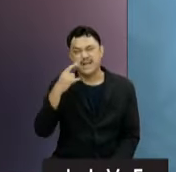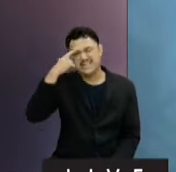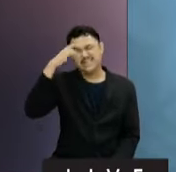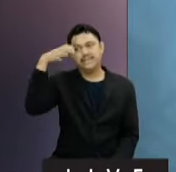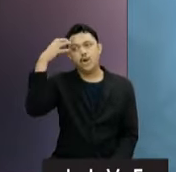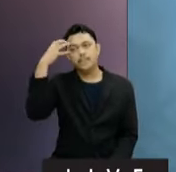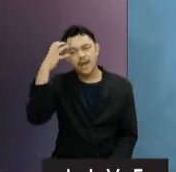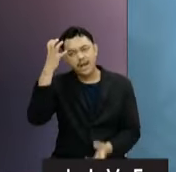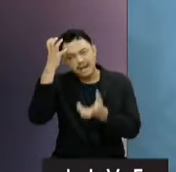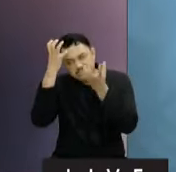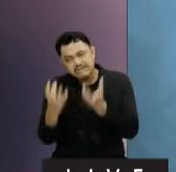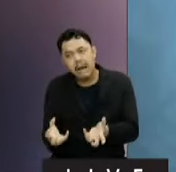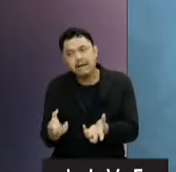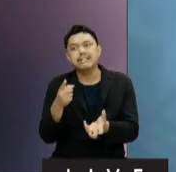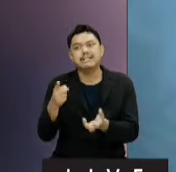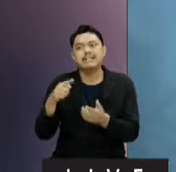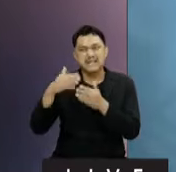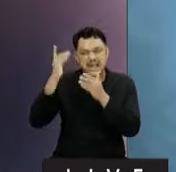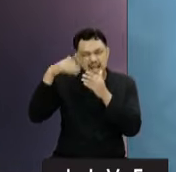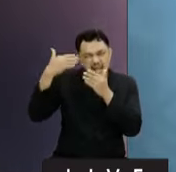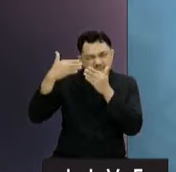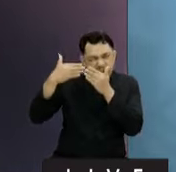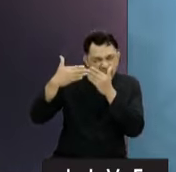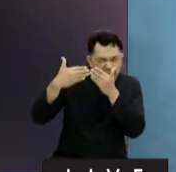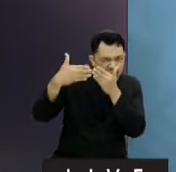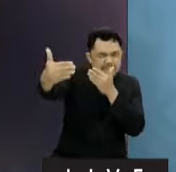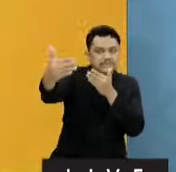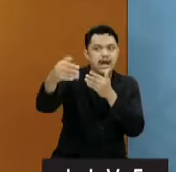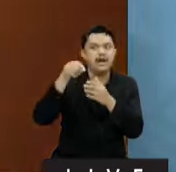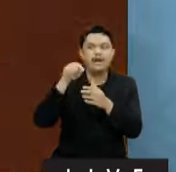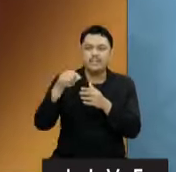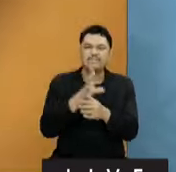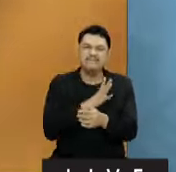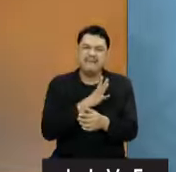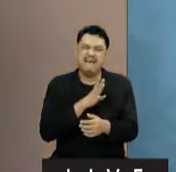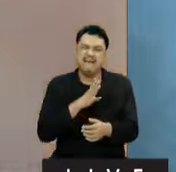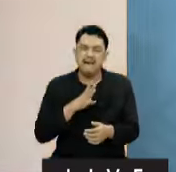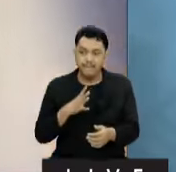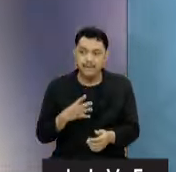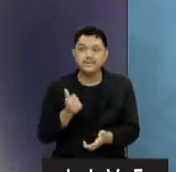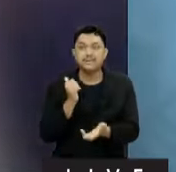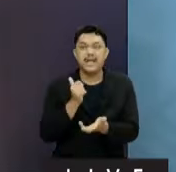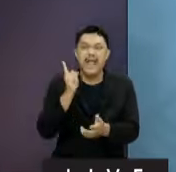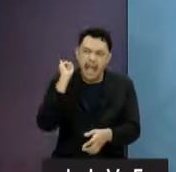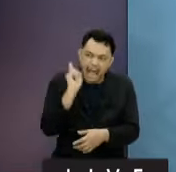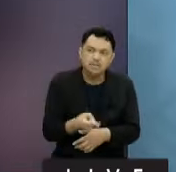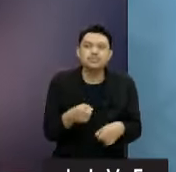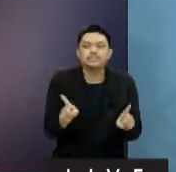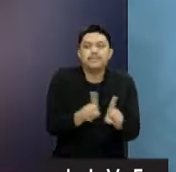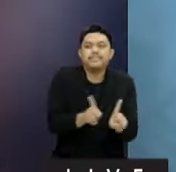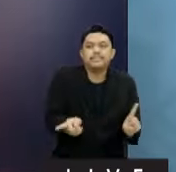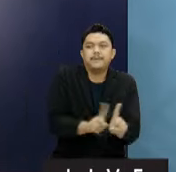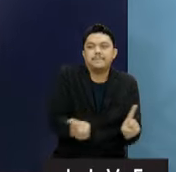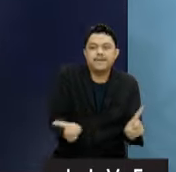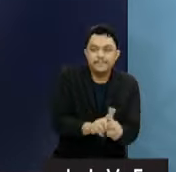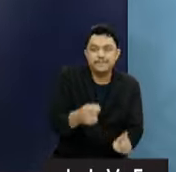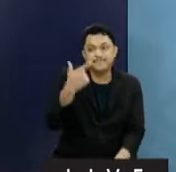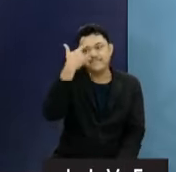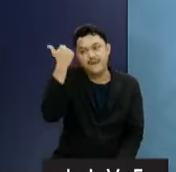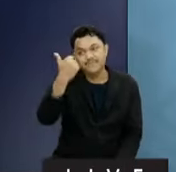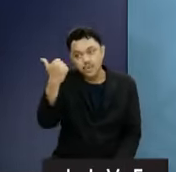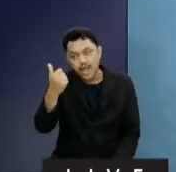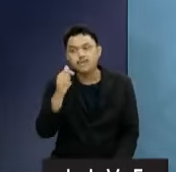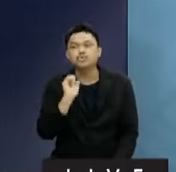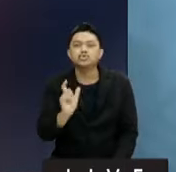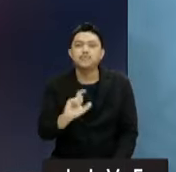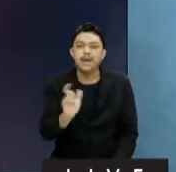yang menakutkan bagi dia sehingga ya pastinya butuh pendampingan-pendampingan secara profesional agar dia bisa melalui